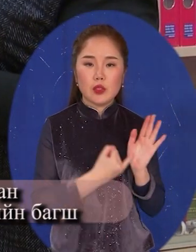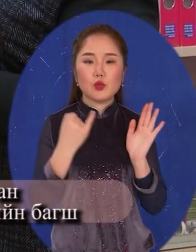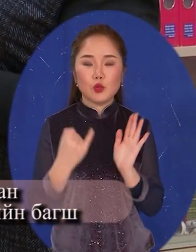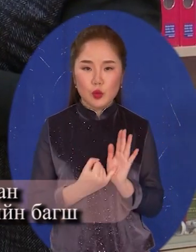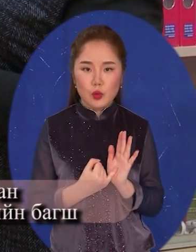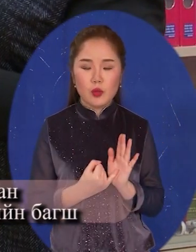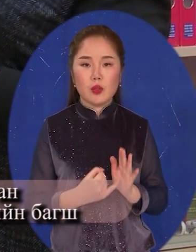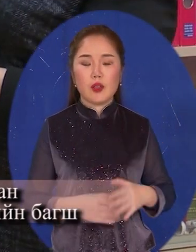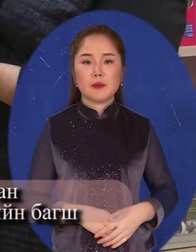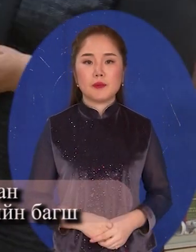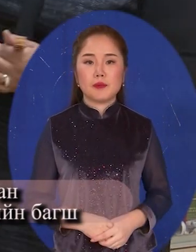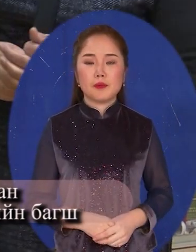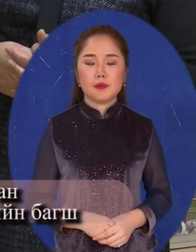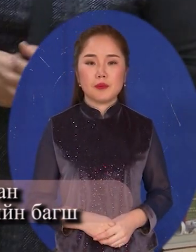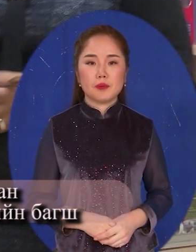166